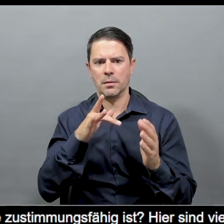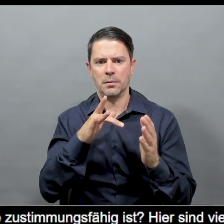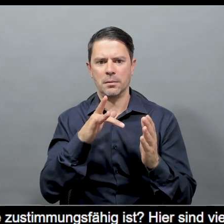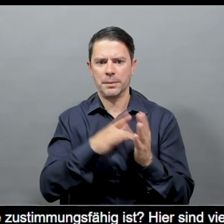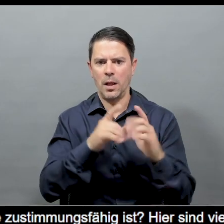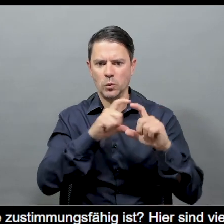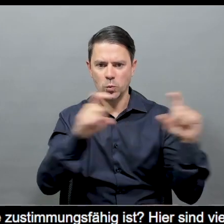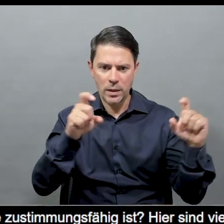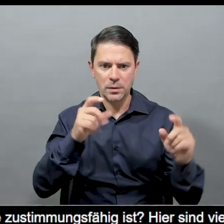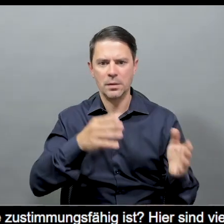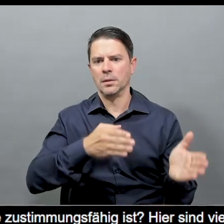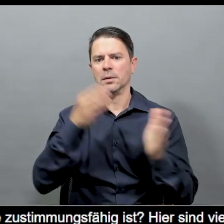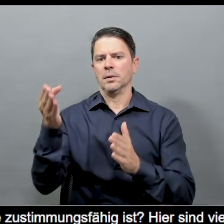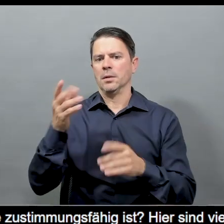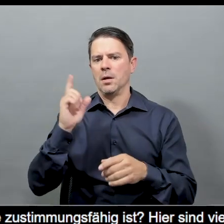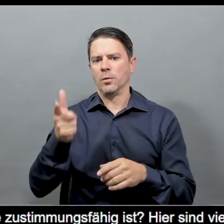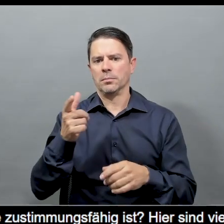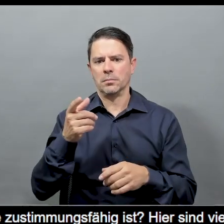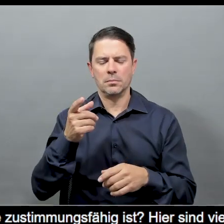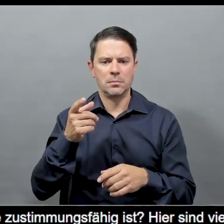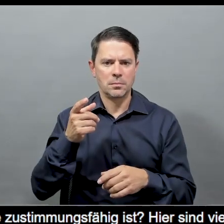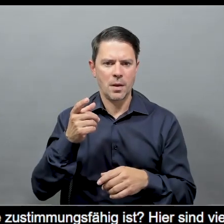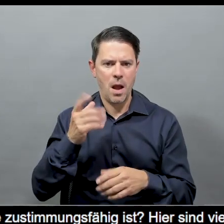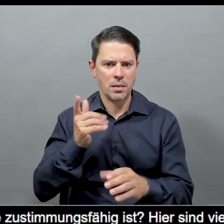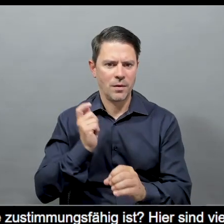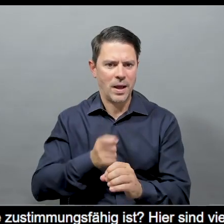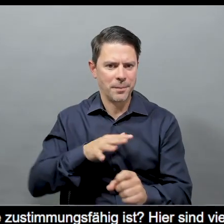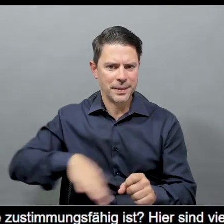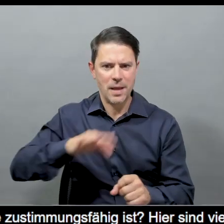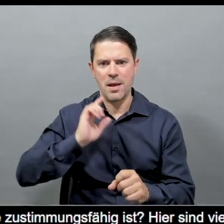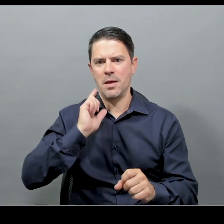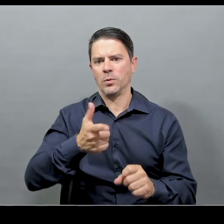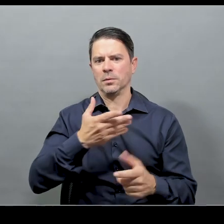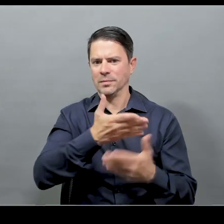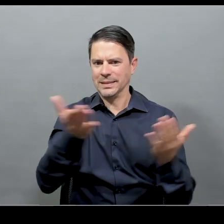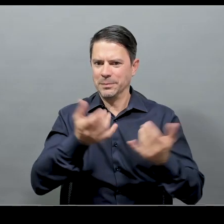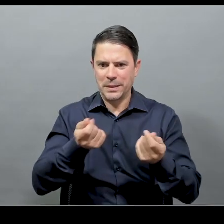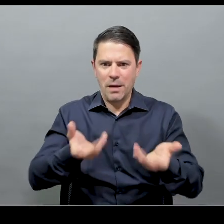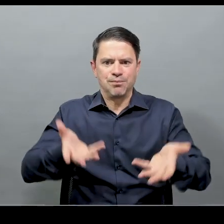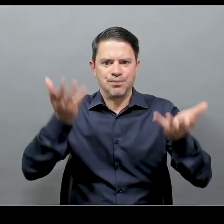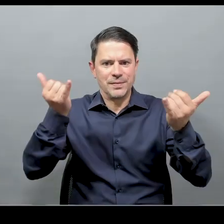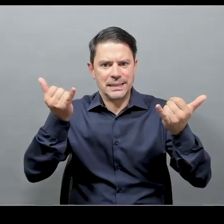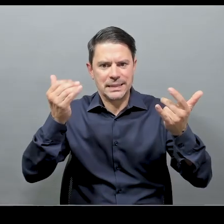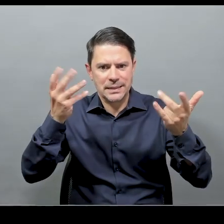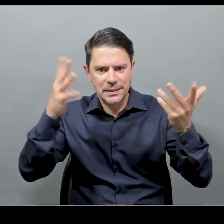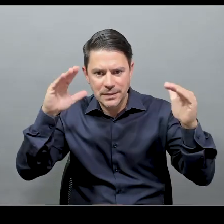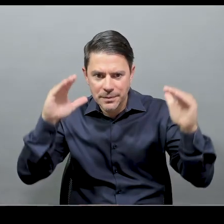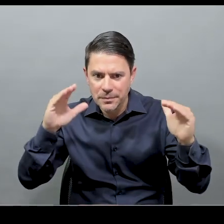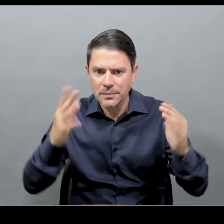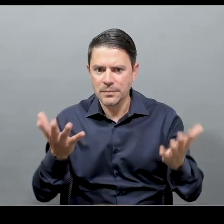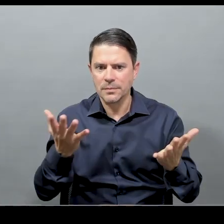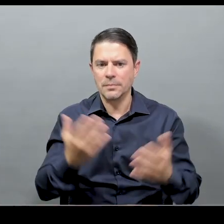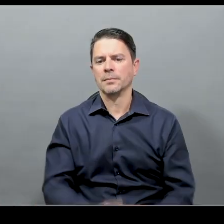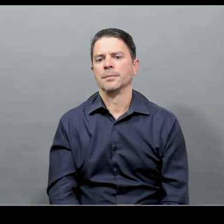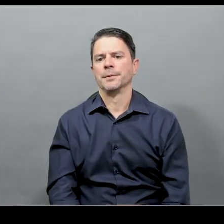Handwerksbereich nicht mehr stemmbar sind. Und da fehlen die Antworten der Bundesregierung und die werden eingefordert von dem Ministerpräsidenten der Länder